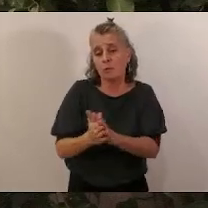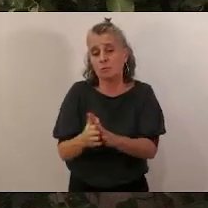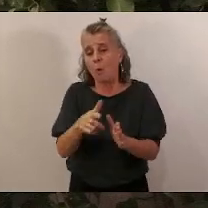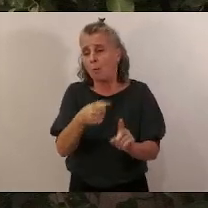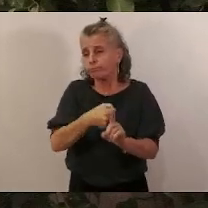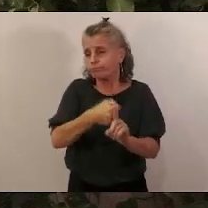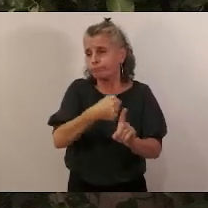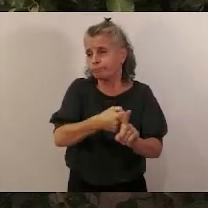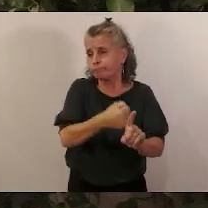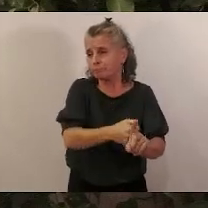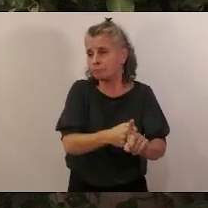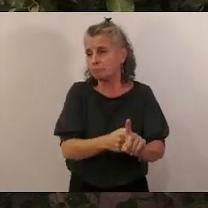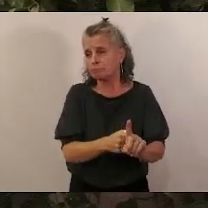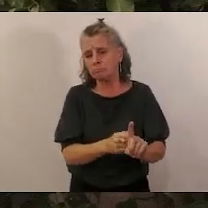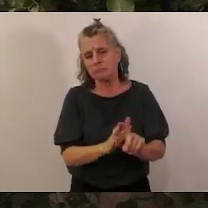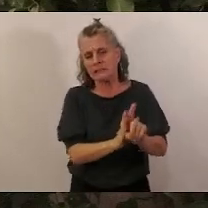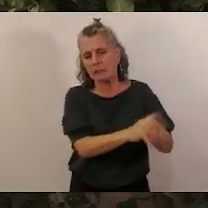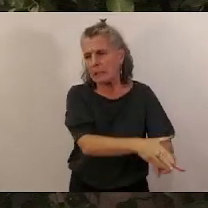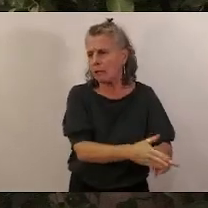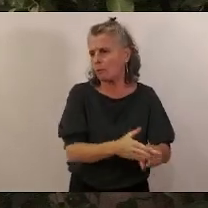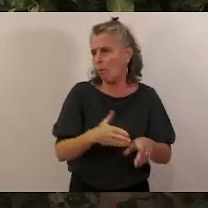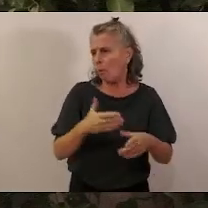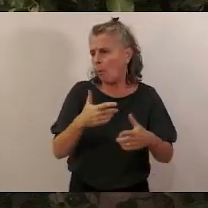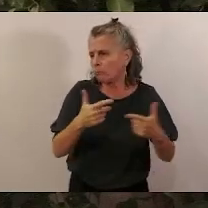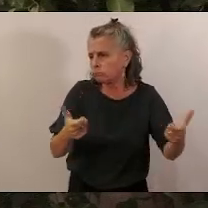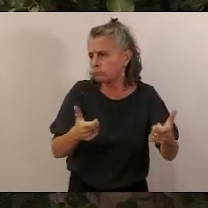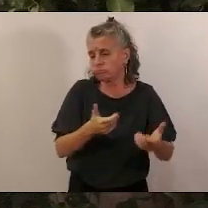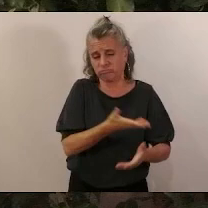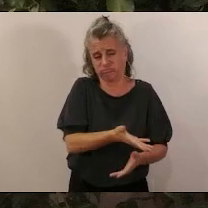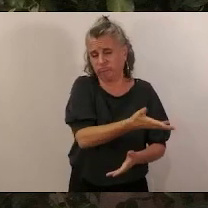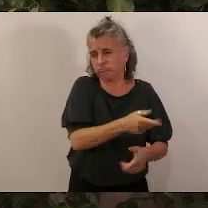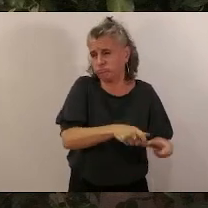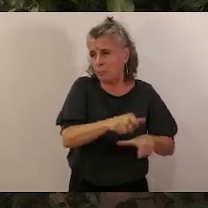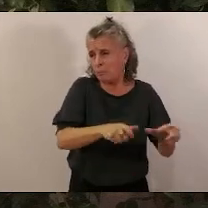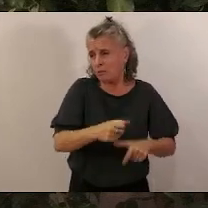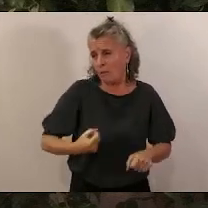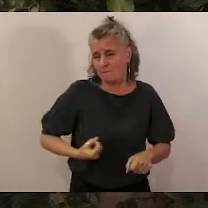discriminations, dont sont victimes les personnes